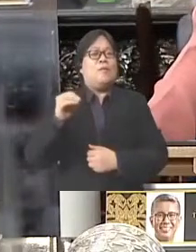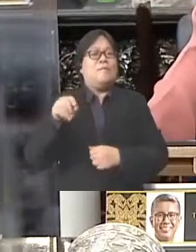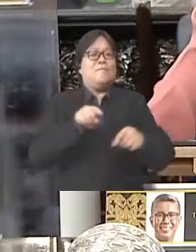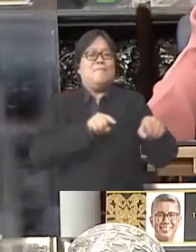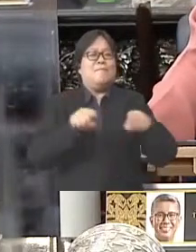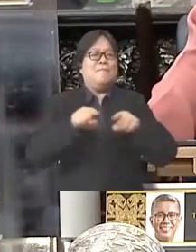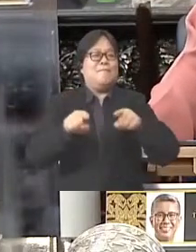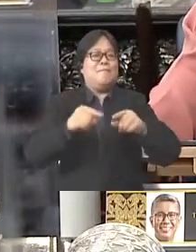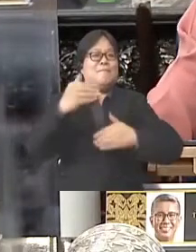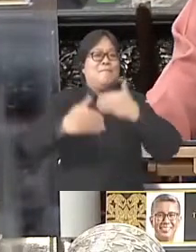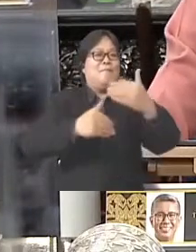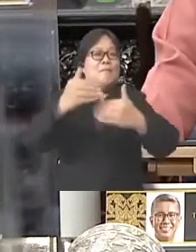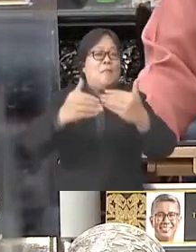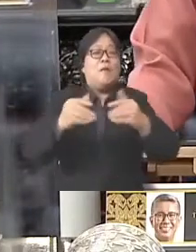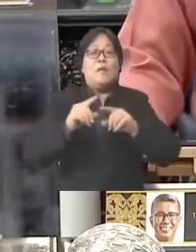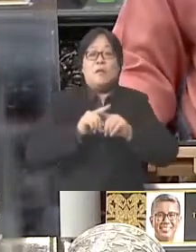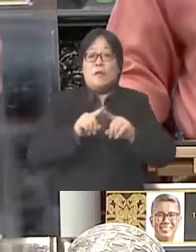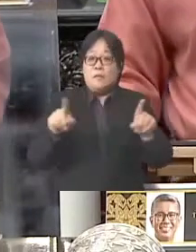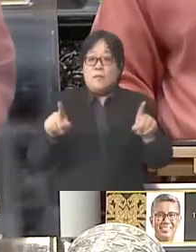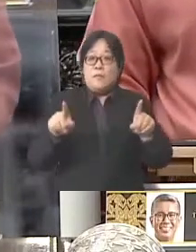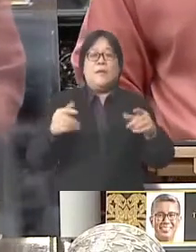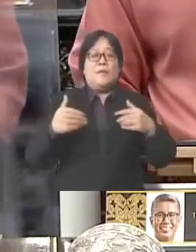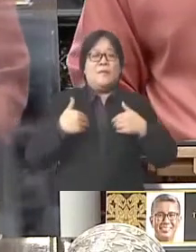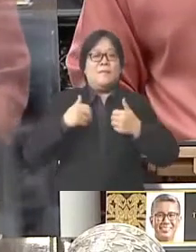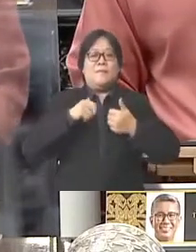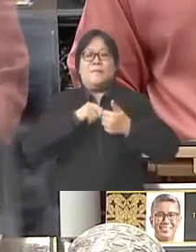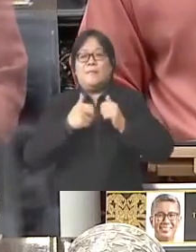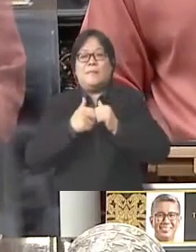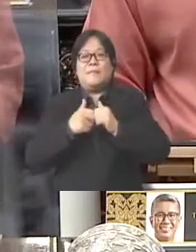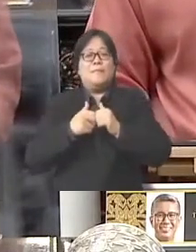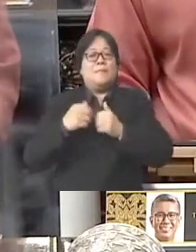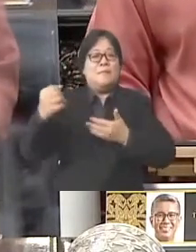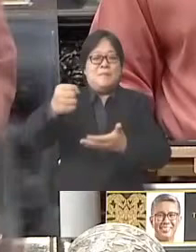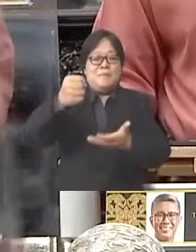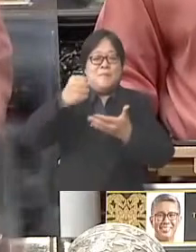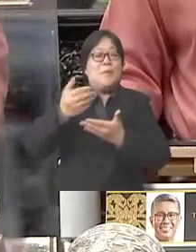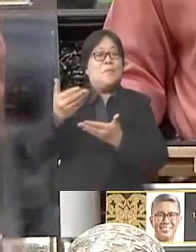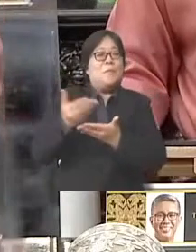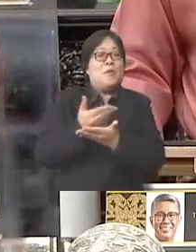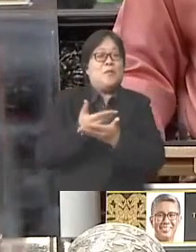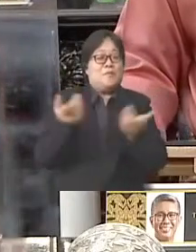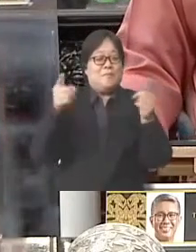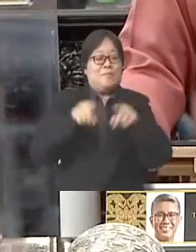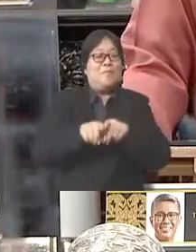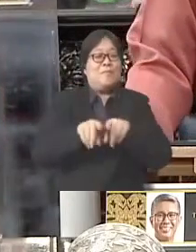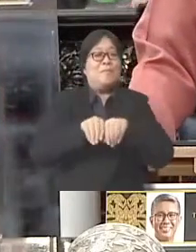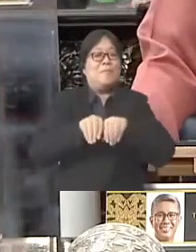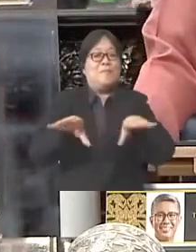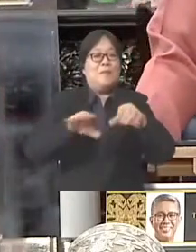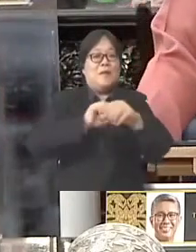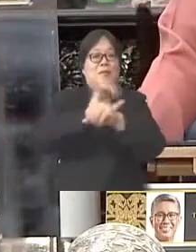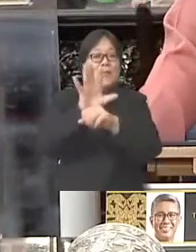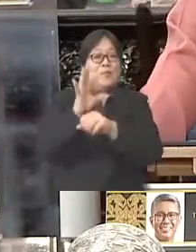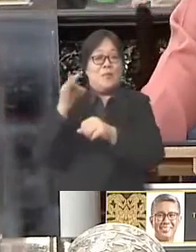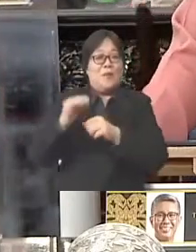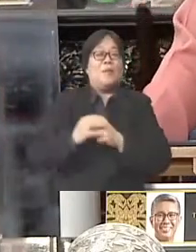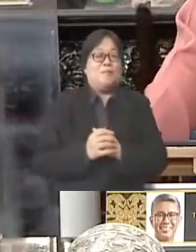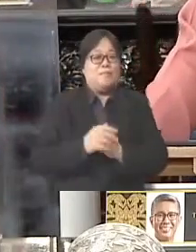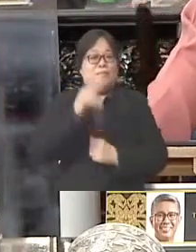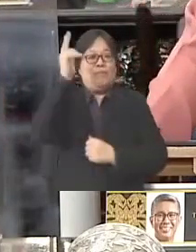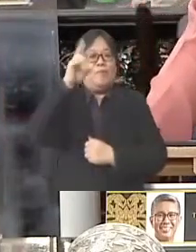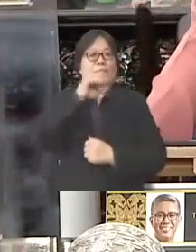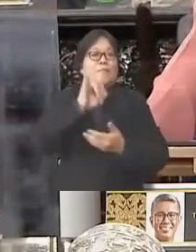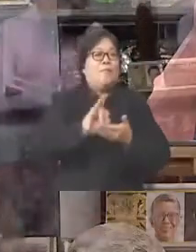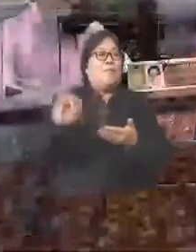yang berdaya maju namun mempunyai kepekaan mendapatkan dapat dana baru kalian terjejas oleh situasi semasa kerajaan